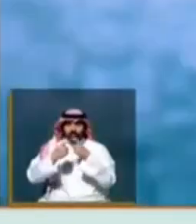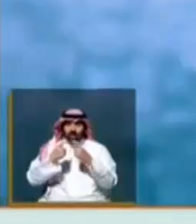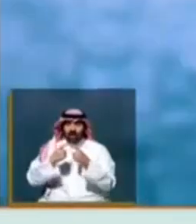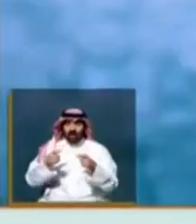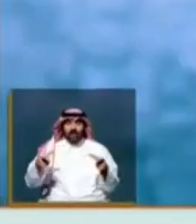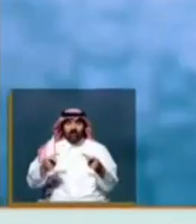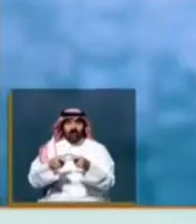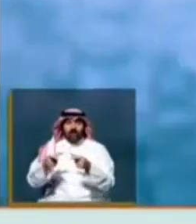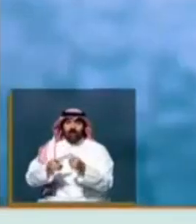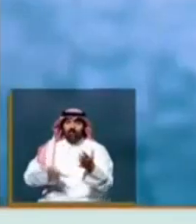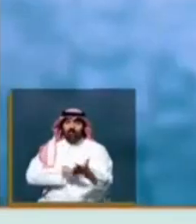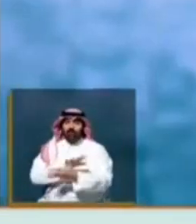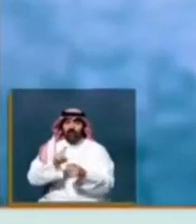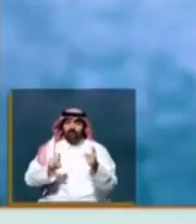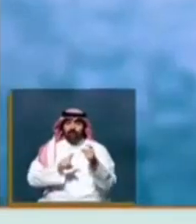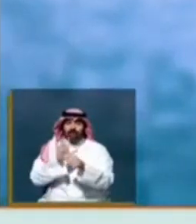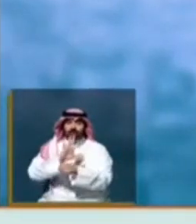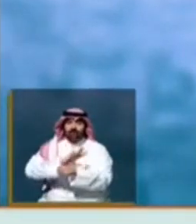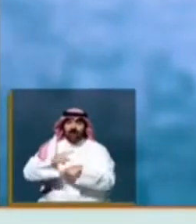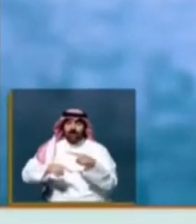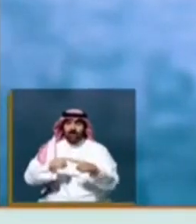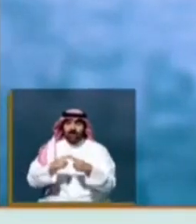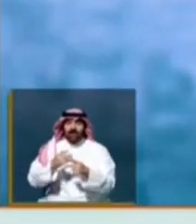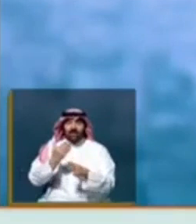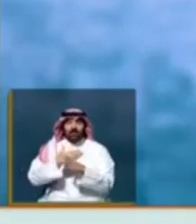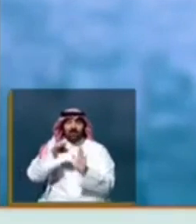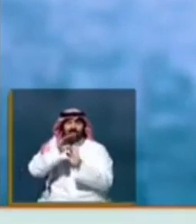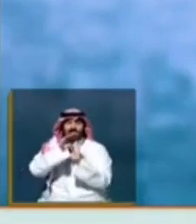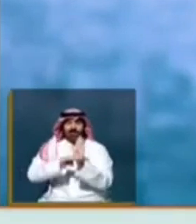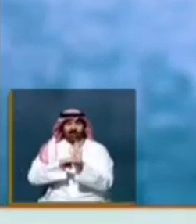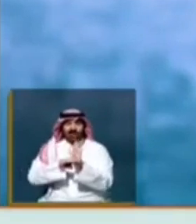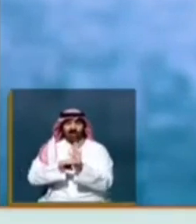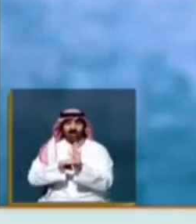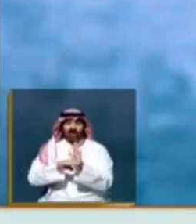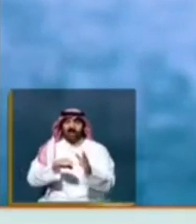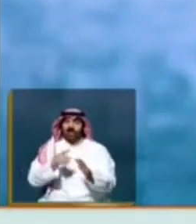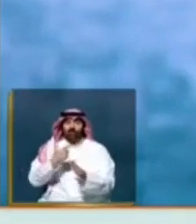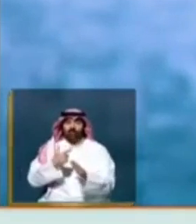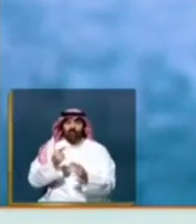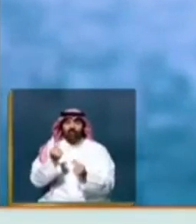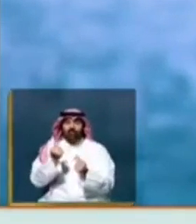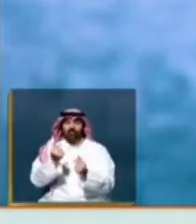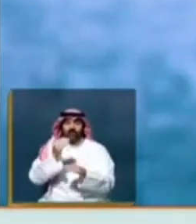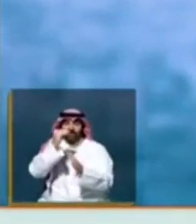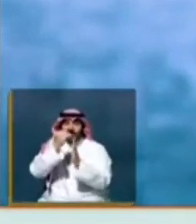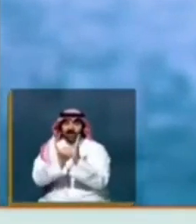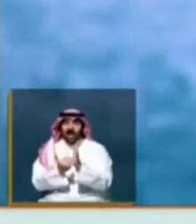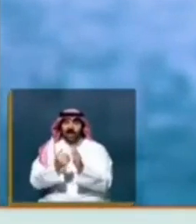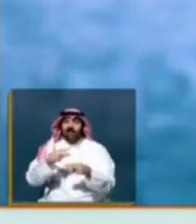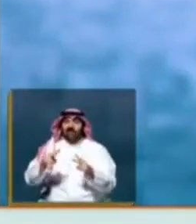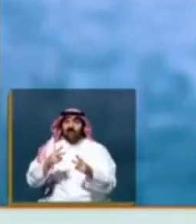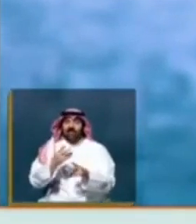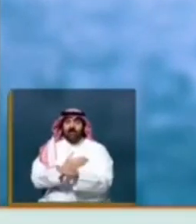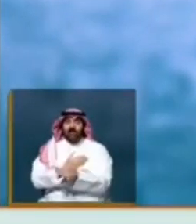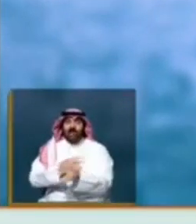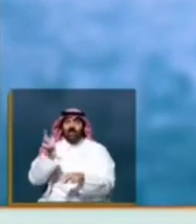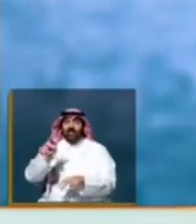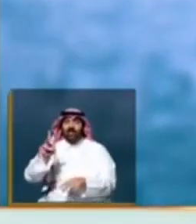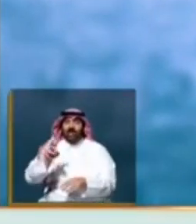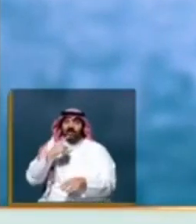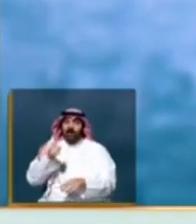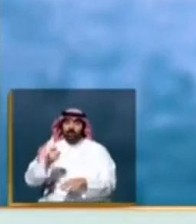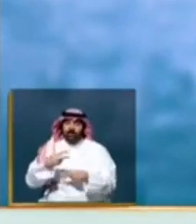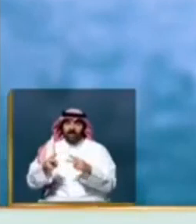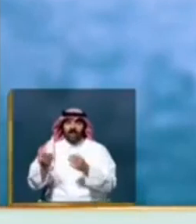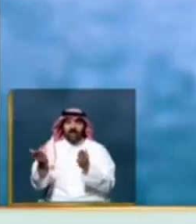هذه الأزمة وأيضا هبوط الأسعار النفط كان هناك تأثر لشركات كثيرة في العالم. الآن دعوة المملكة